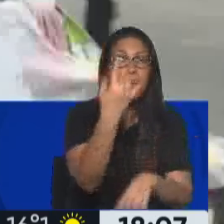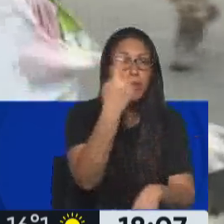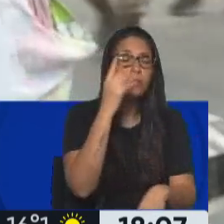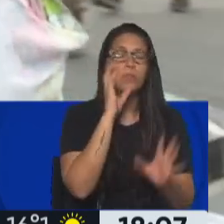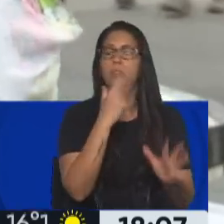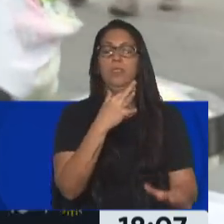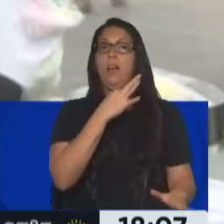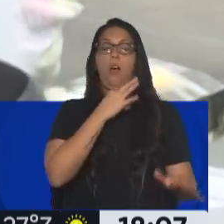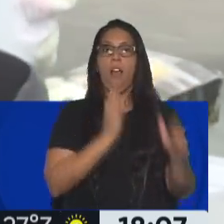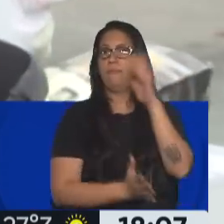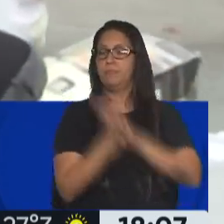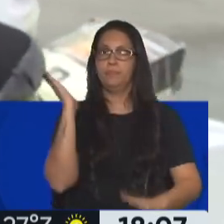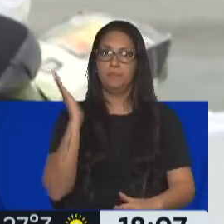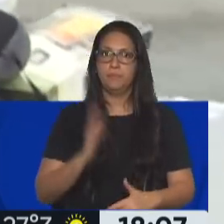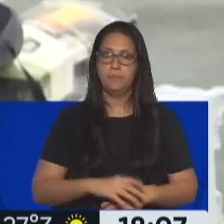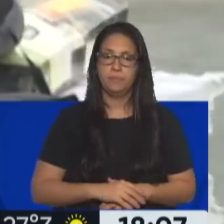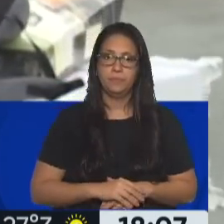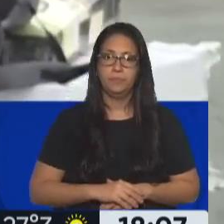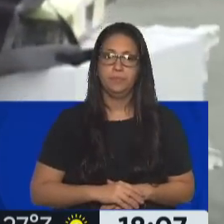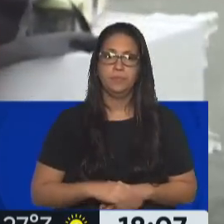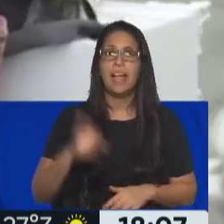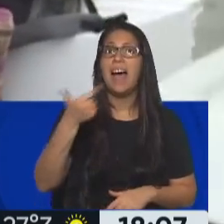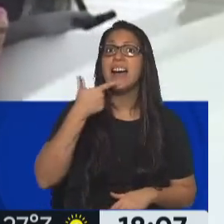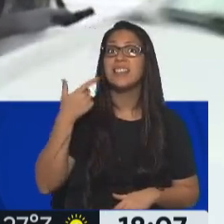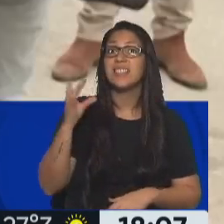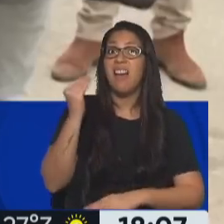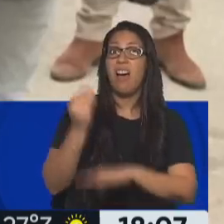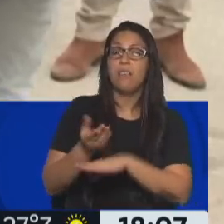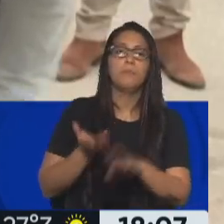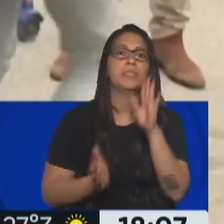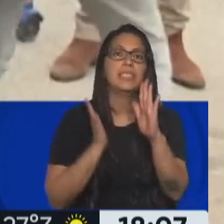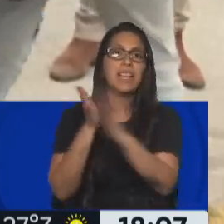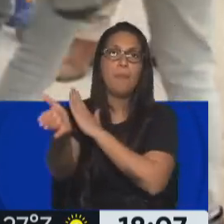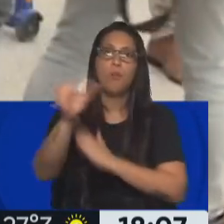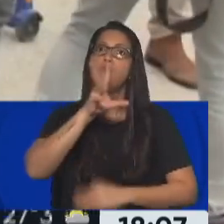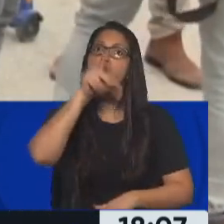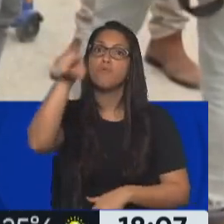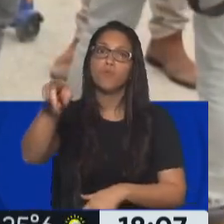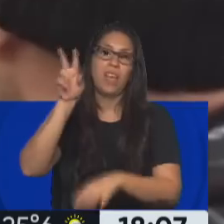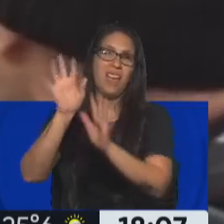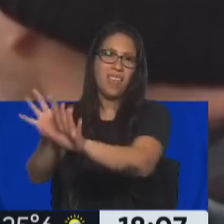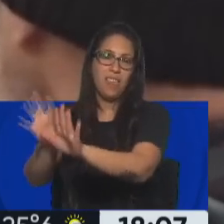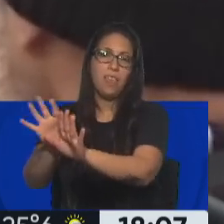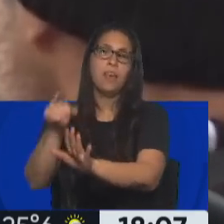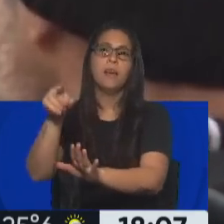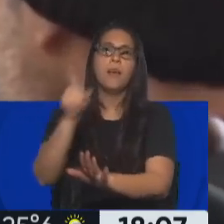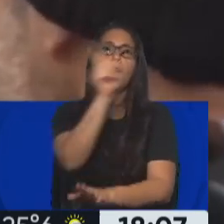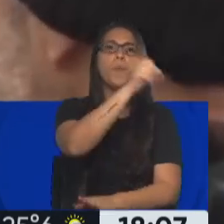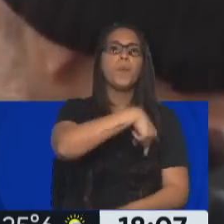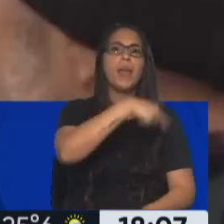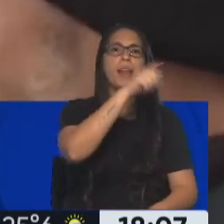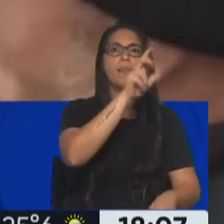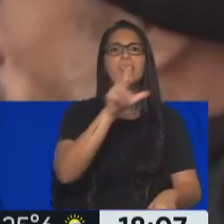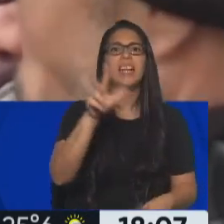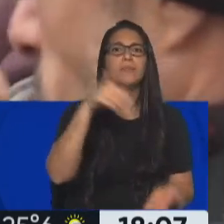بختنق. La huida de Assad, quien obtuvo asilo en Rusia, también está alentando el retorno masivo de muchos de los más de